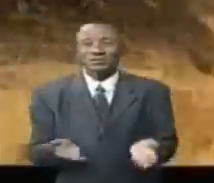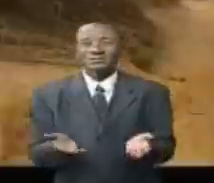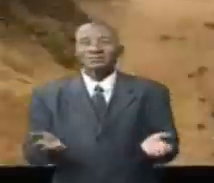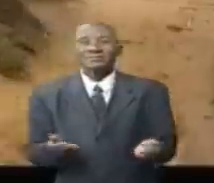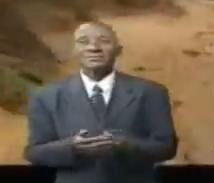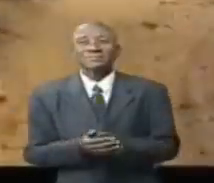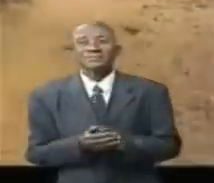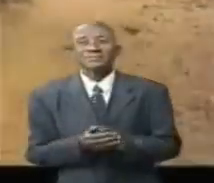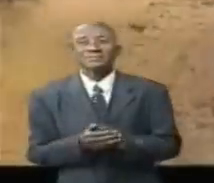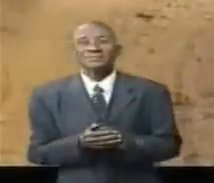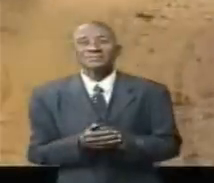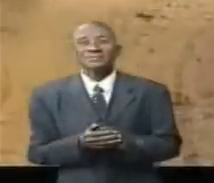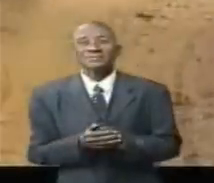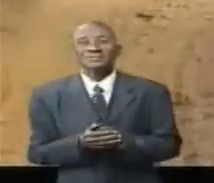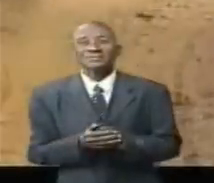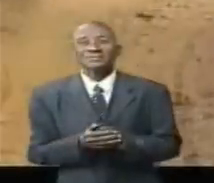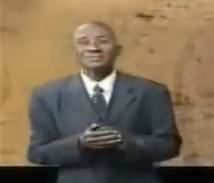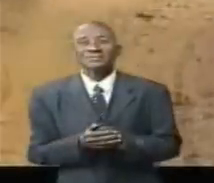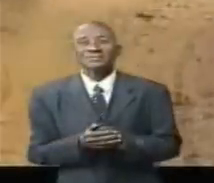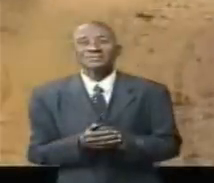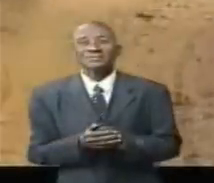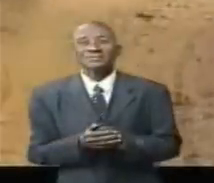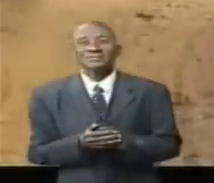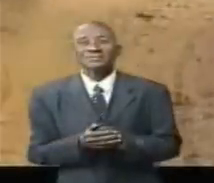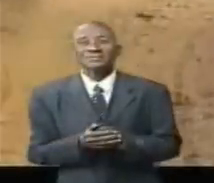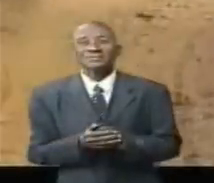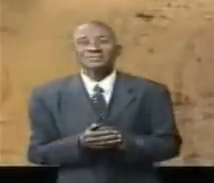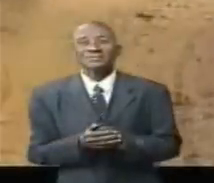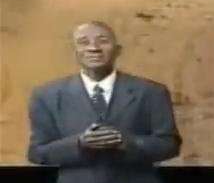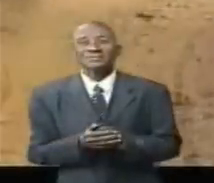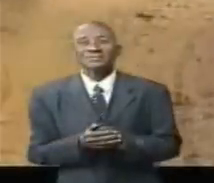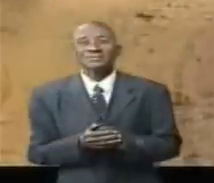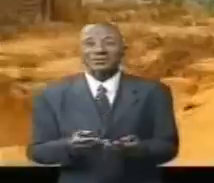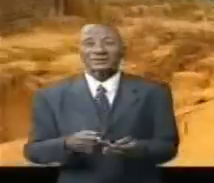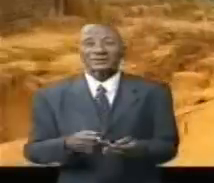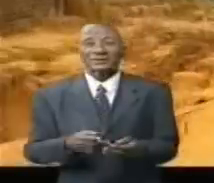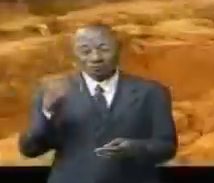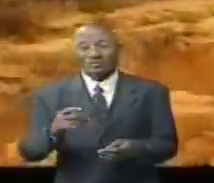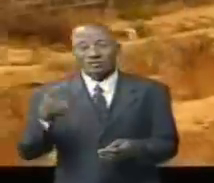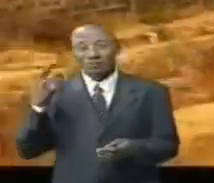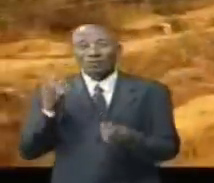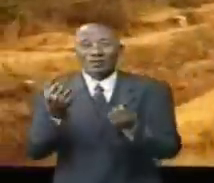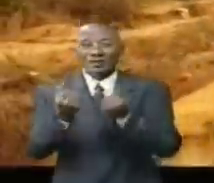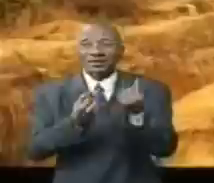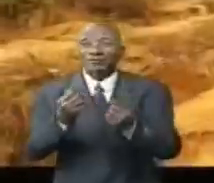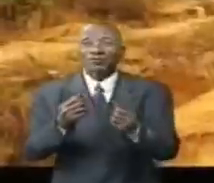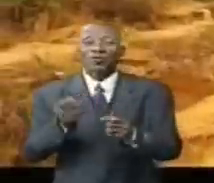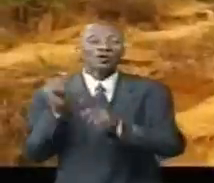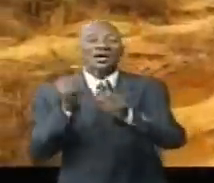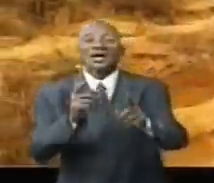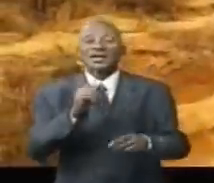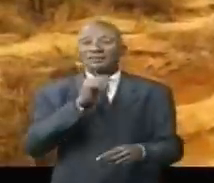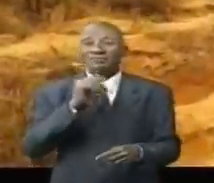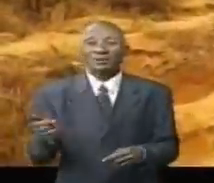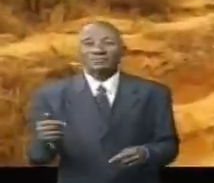Il y a des années, les taxibus arrivaient jusqu'ici, mais l'érosion a tout chambardé.